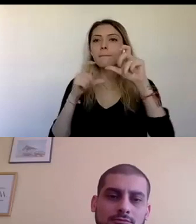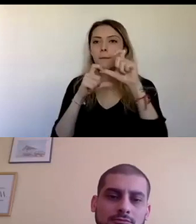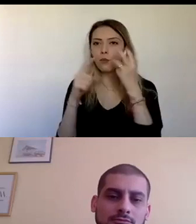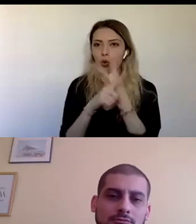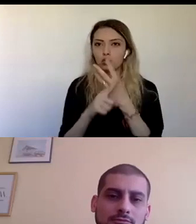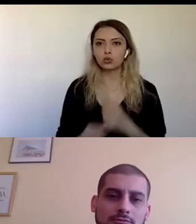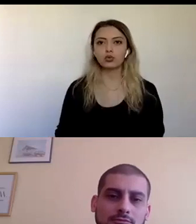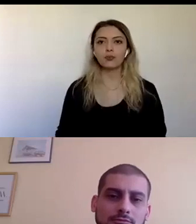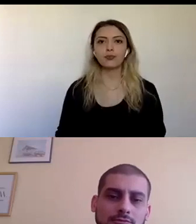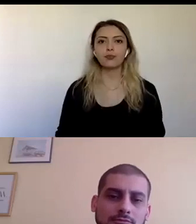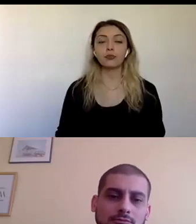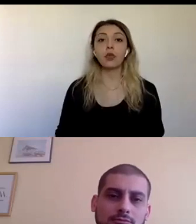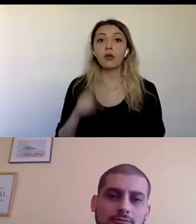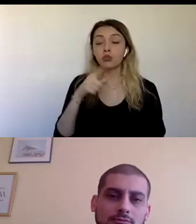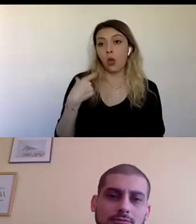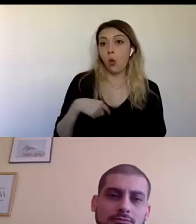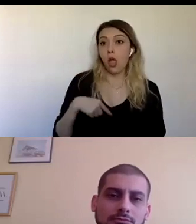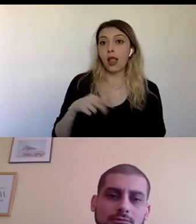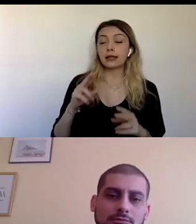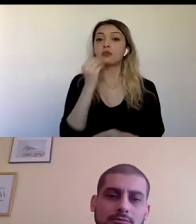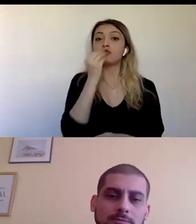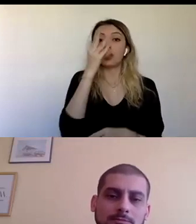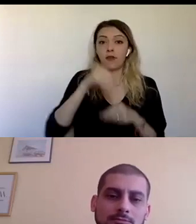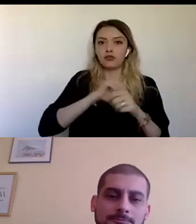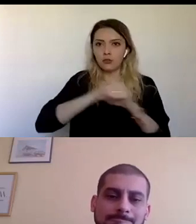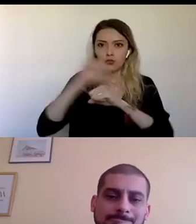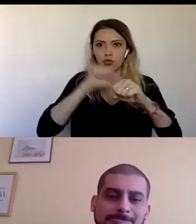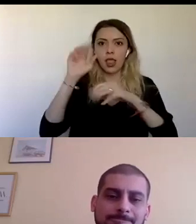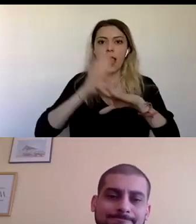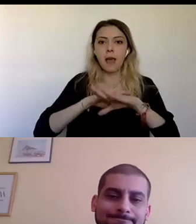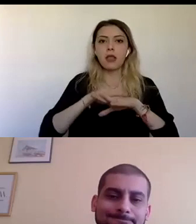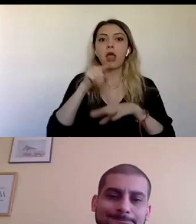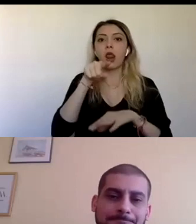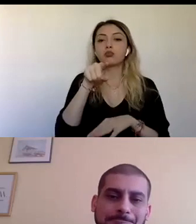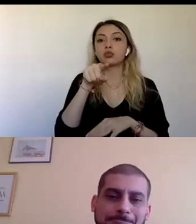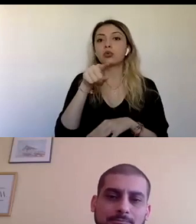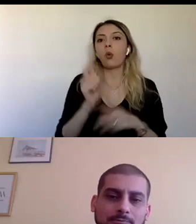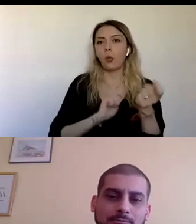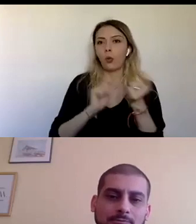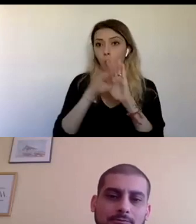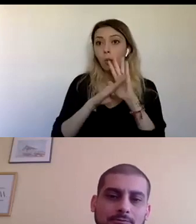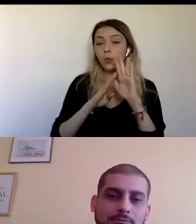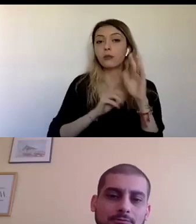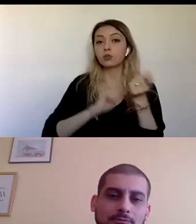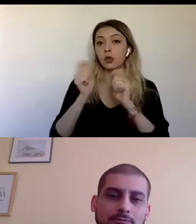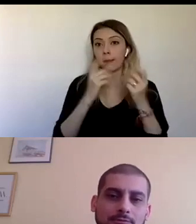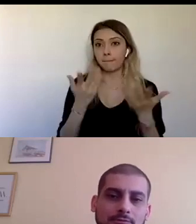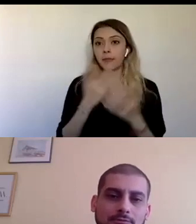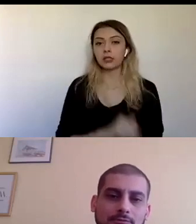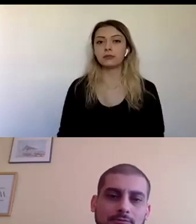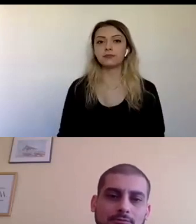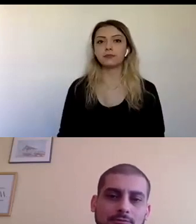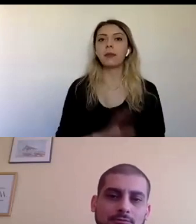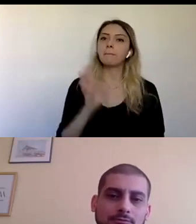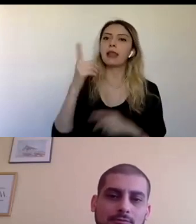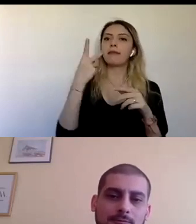özellikle çevre mücadelesi yapan kurumlar için çok işlevsel olduğunu düşündüğüm bir araç. Mesela iki tane fotoğraf çektiniz